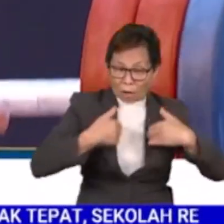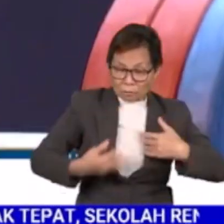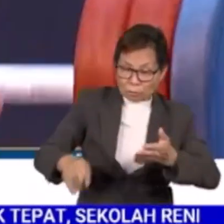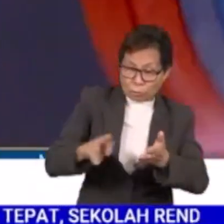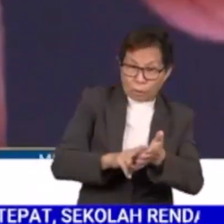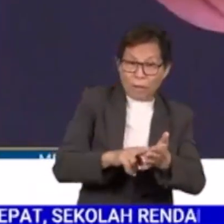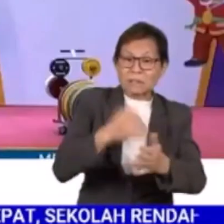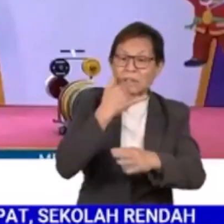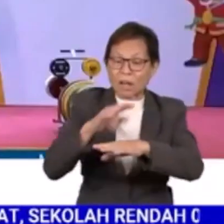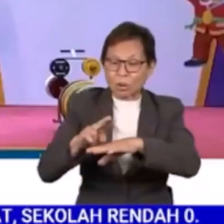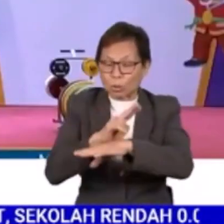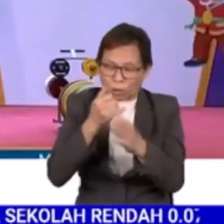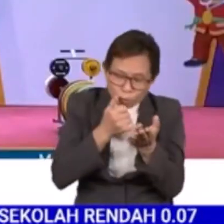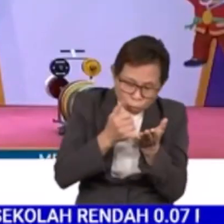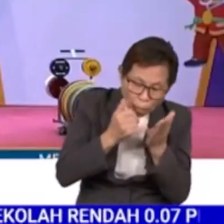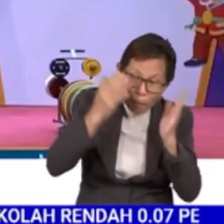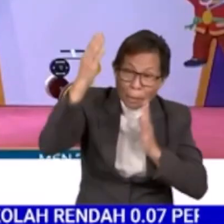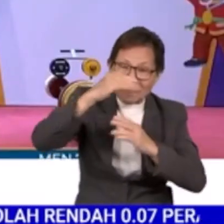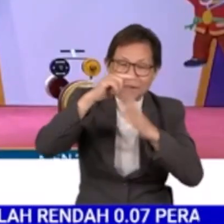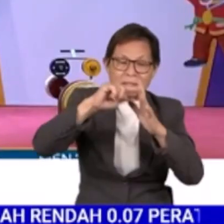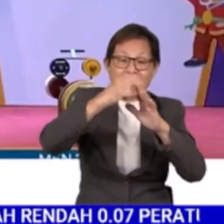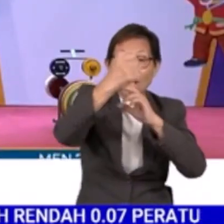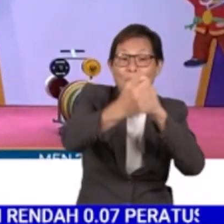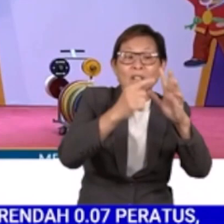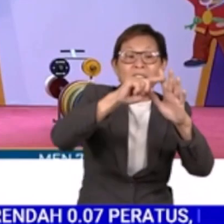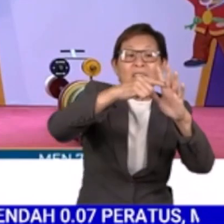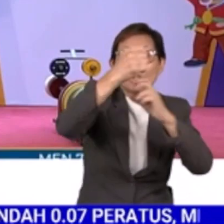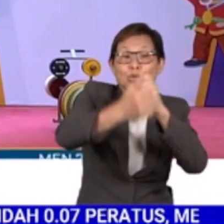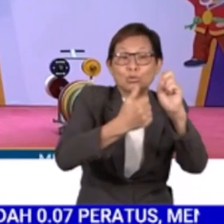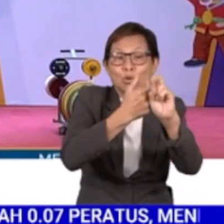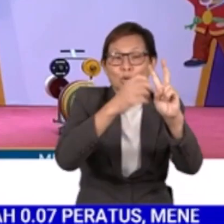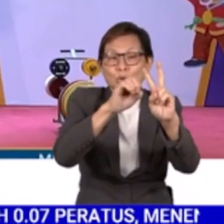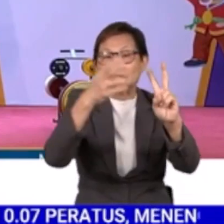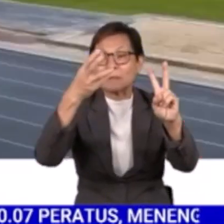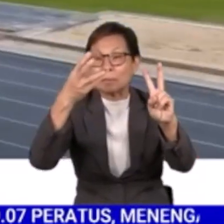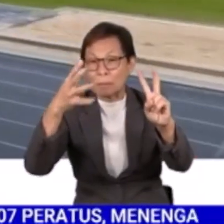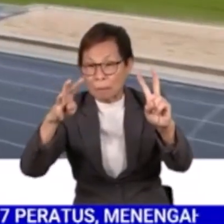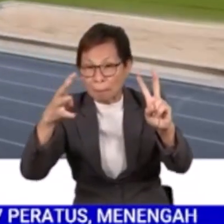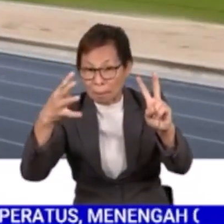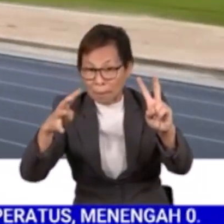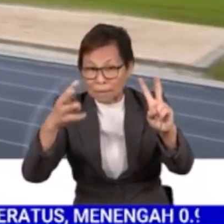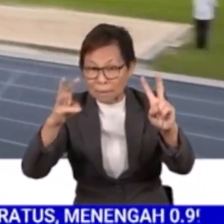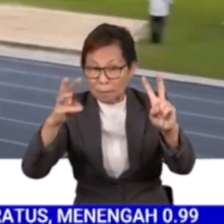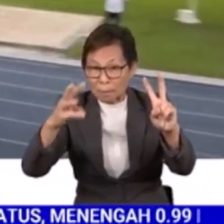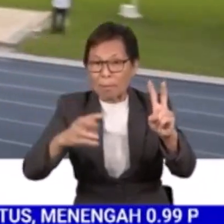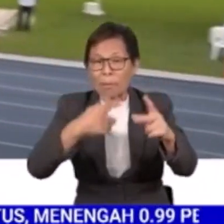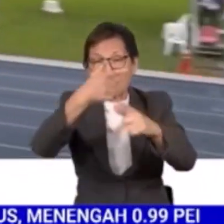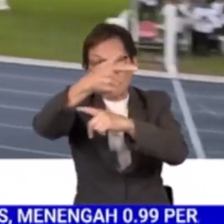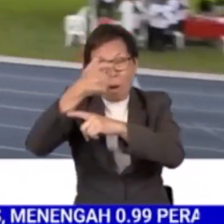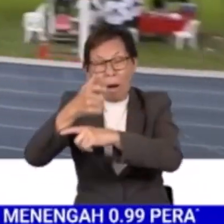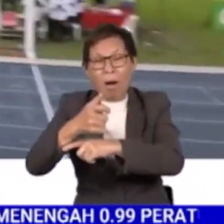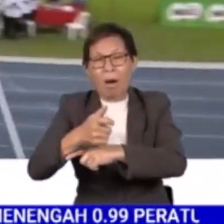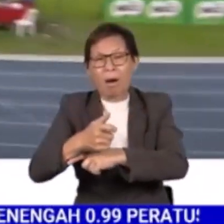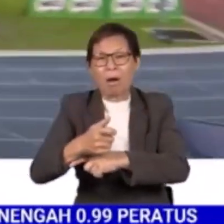penyalahgunaan bahan terlarang di Indonesia sejak 2016 langkap berat bidang badan olahraga memanah